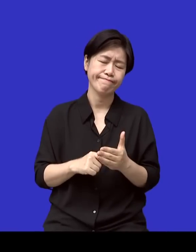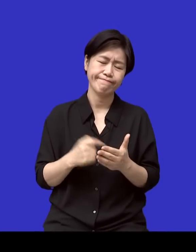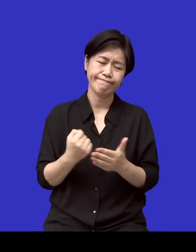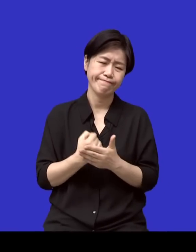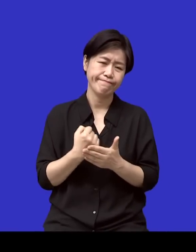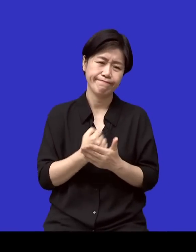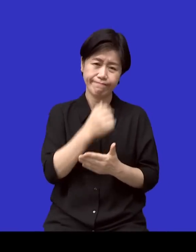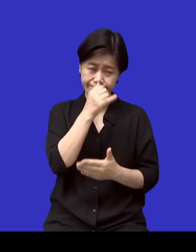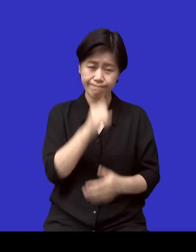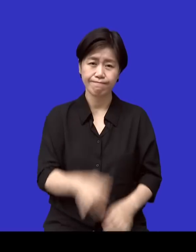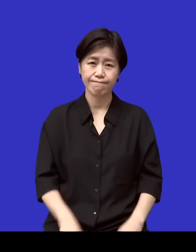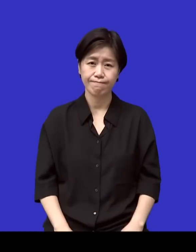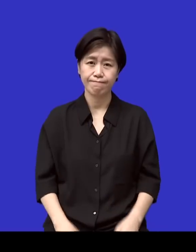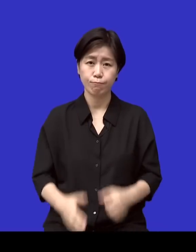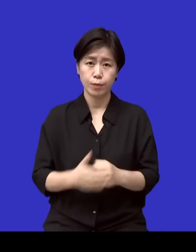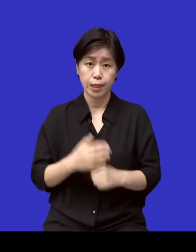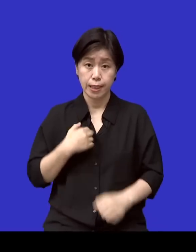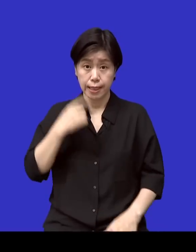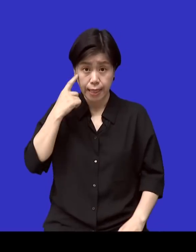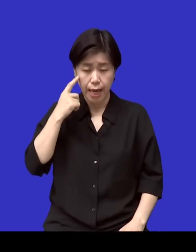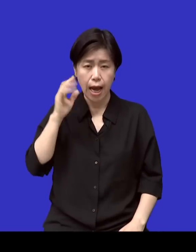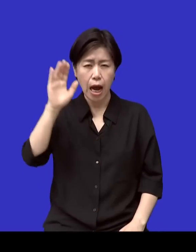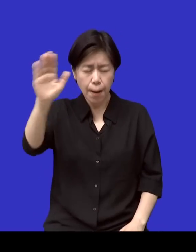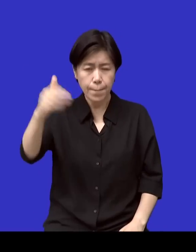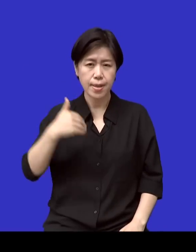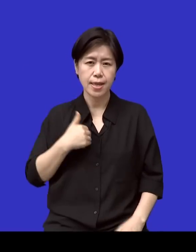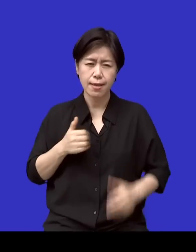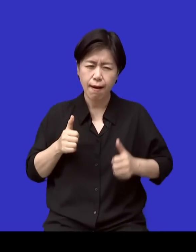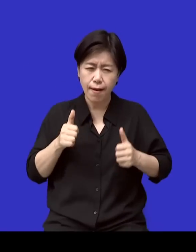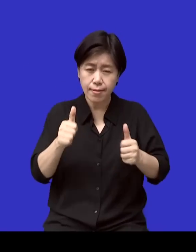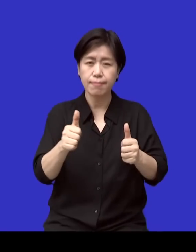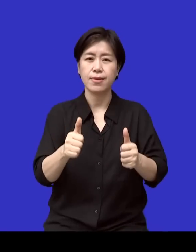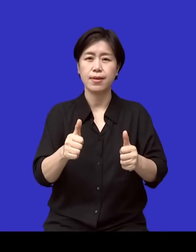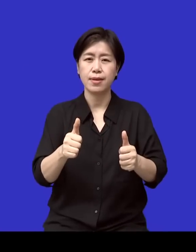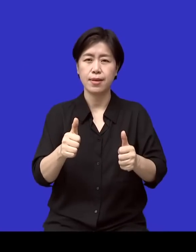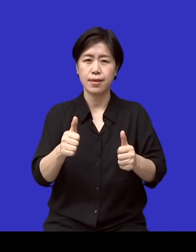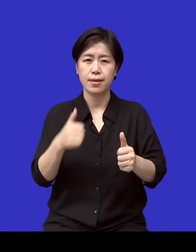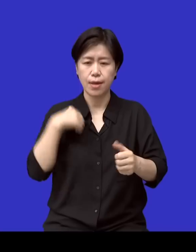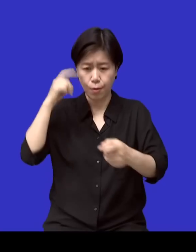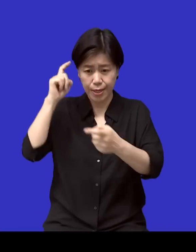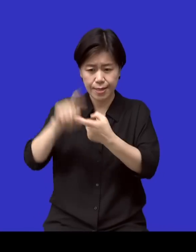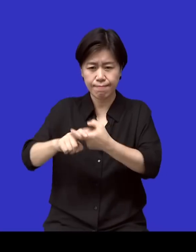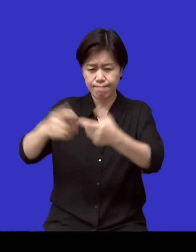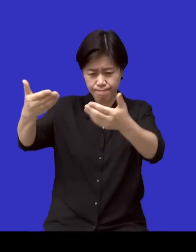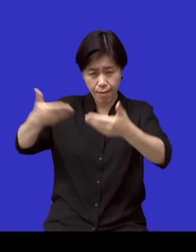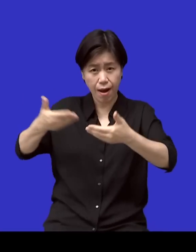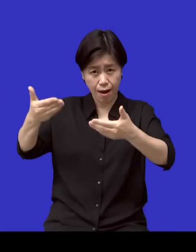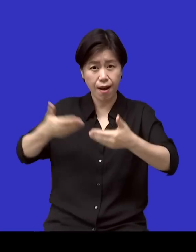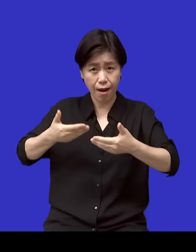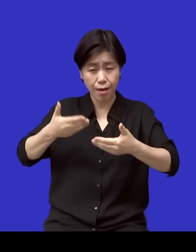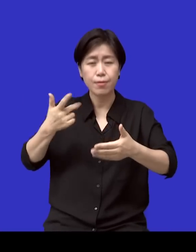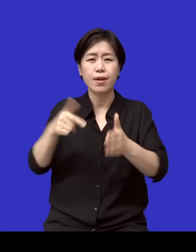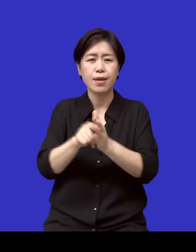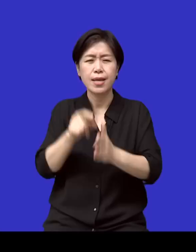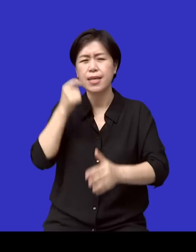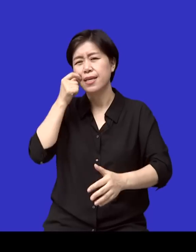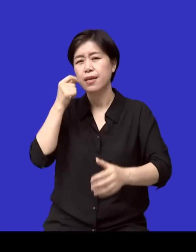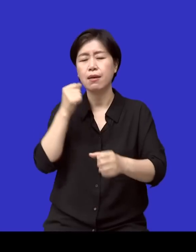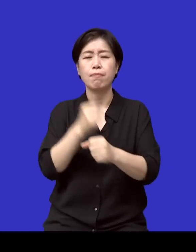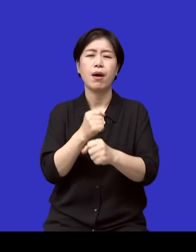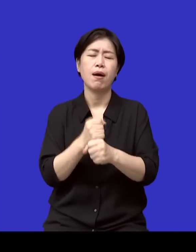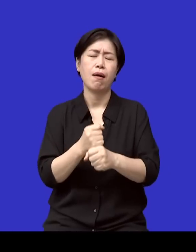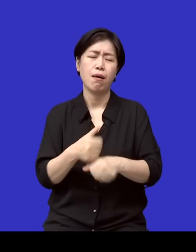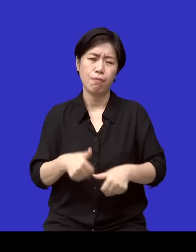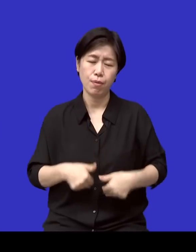그래서 사명감이 내가 열심히 해서 내가 모든 이슈가 돼서 이거를 그럼요. 인기를 올려야겠다. 왜냐하면 사실